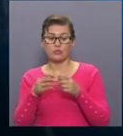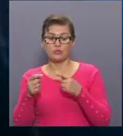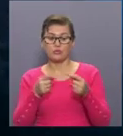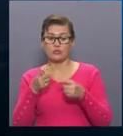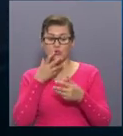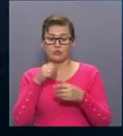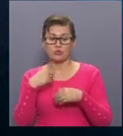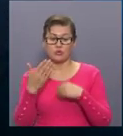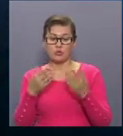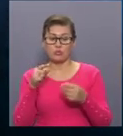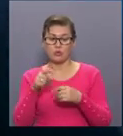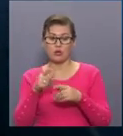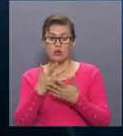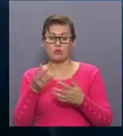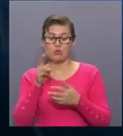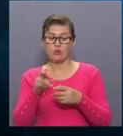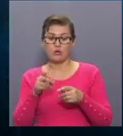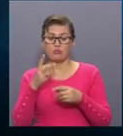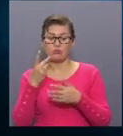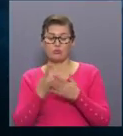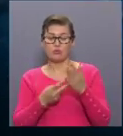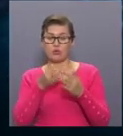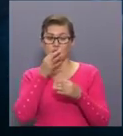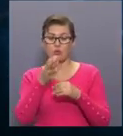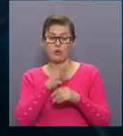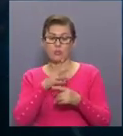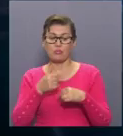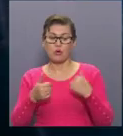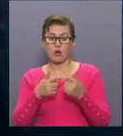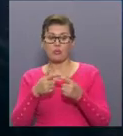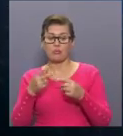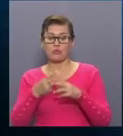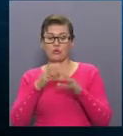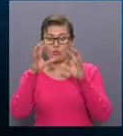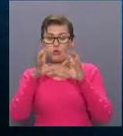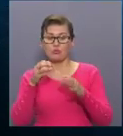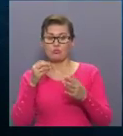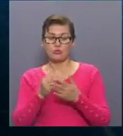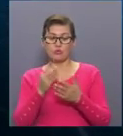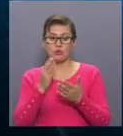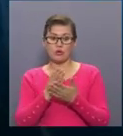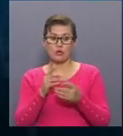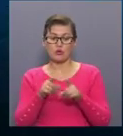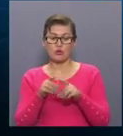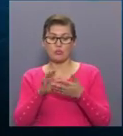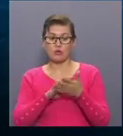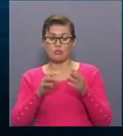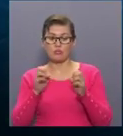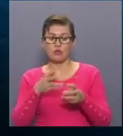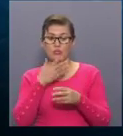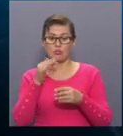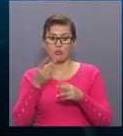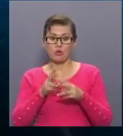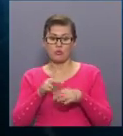өз тарапынан мыңдаған доллар мен шығынға батқанын айтып, құзырлылар әрекетін заңсыз деп бағалап отыр. Мұнда еш қылмыс жоқ.